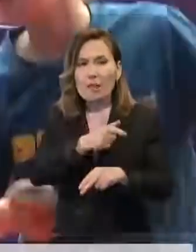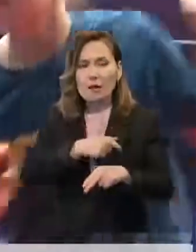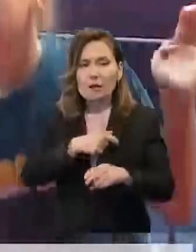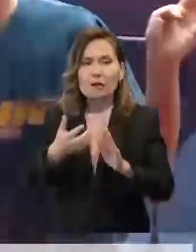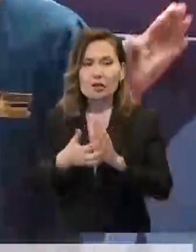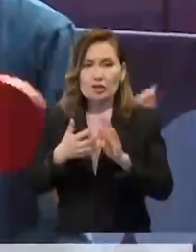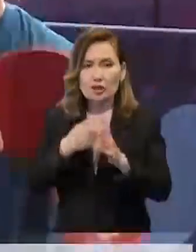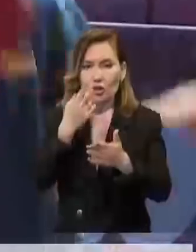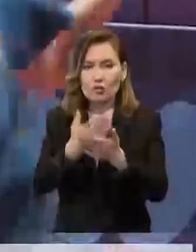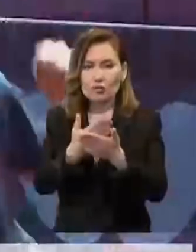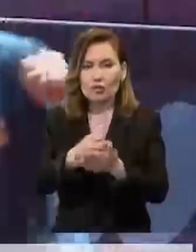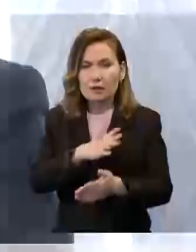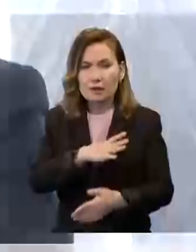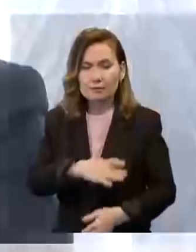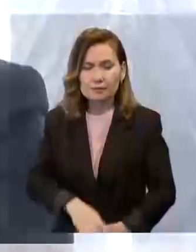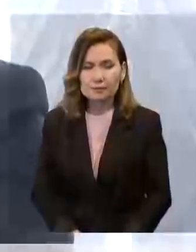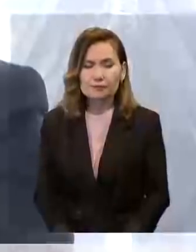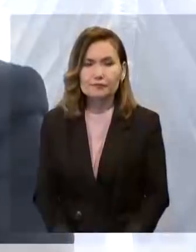бапкерлер жетіспейтінін көрсеткен.